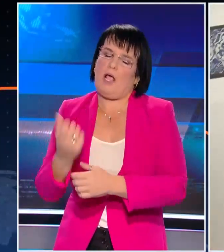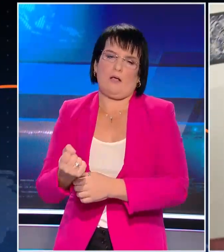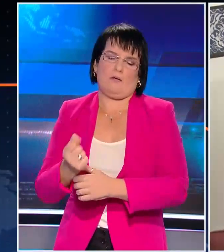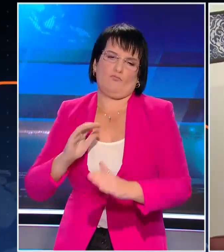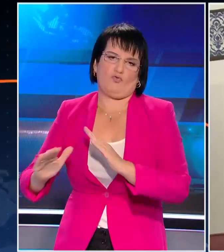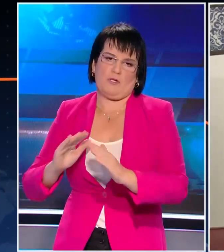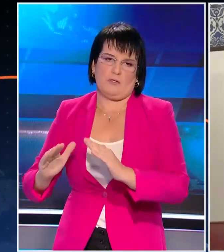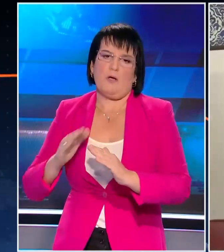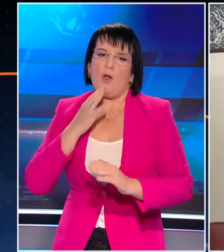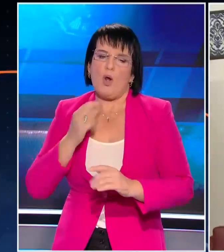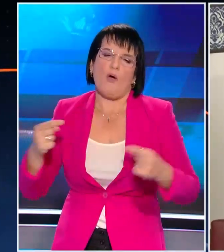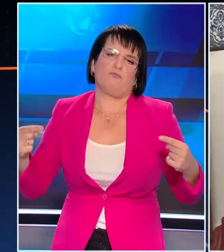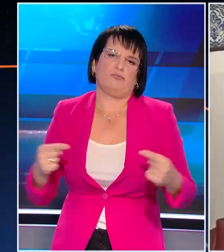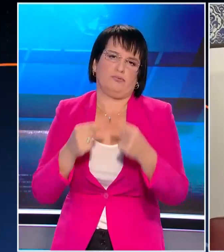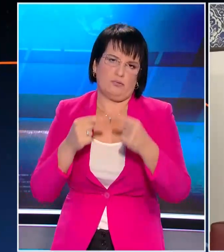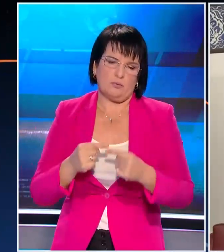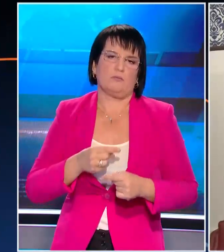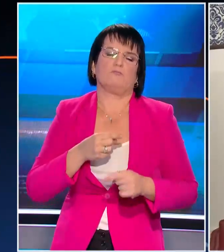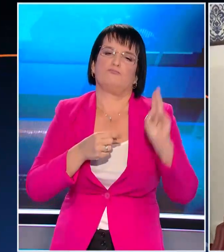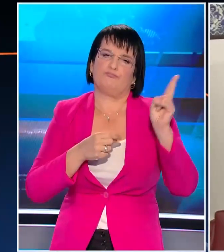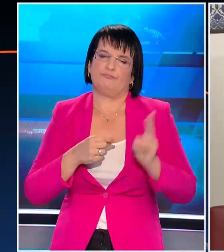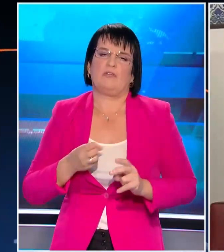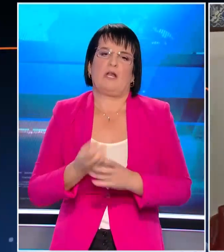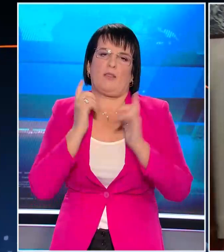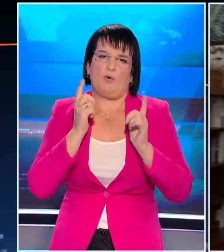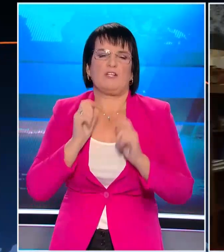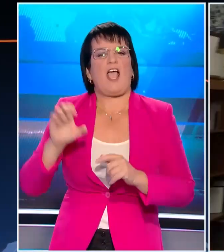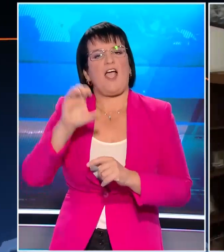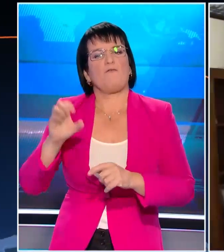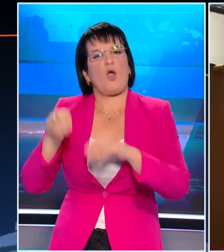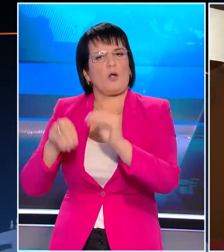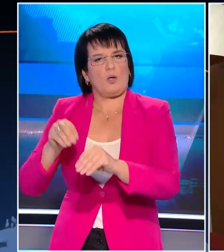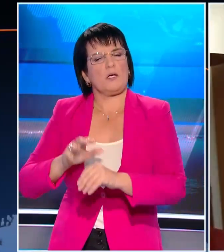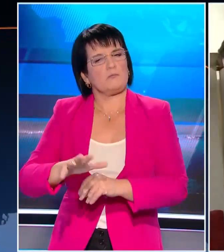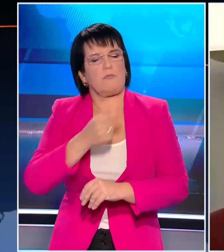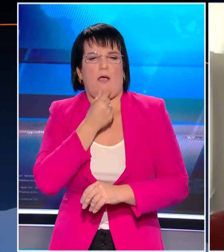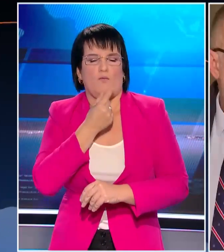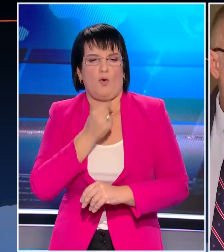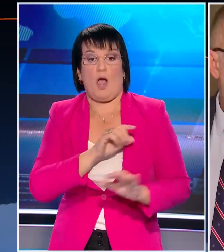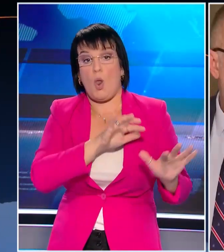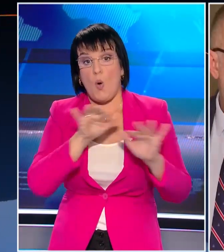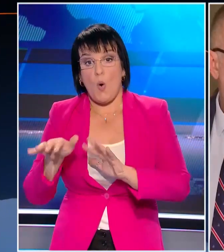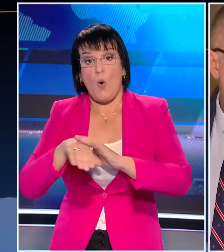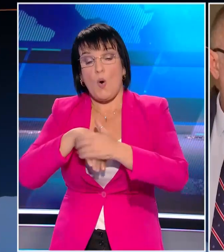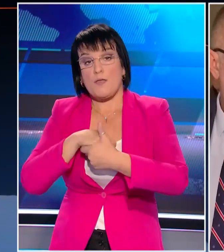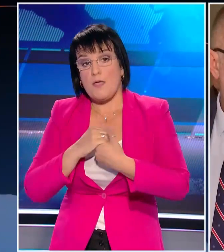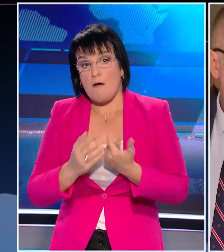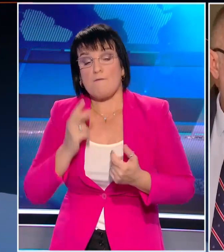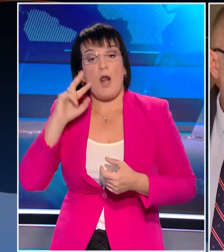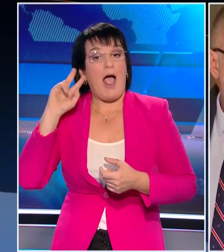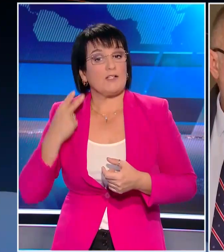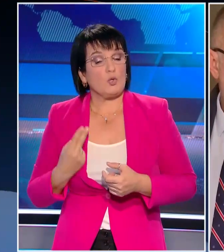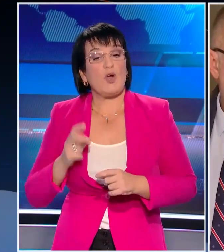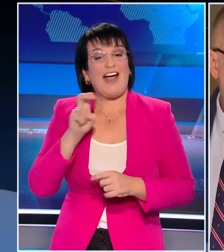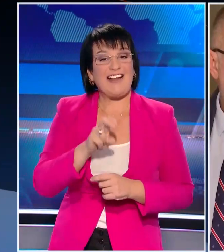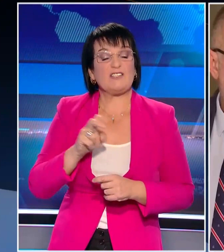κόμμα να ασκήσει αντιπολίτευση και να μπει στη μάχη των ευρωεκλογών. Όλα τα βλέμματα στρέφονται ωστόσο στην ομάδα των Αχτσιόγλου